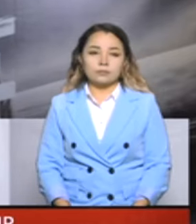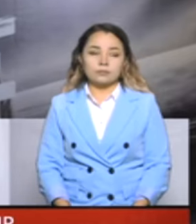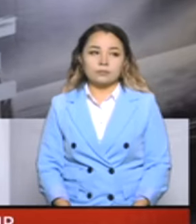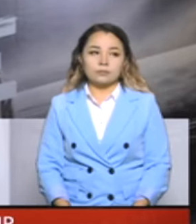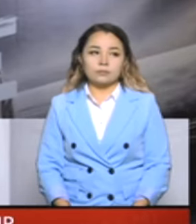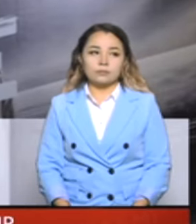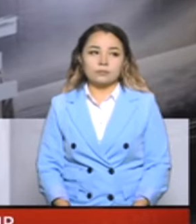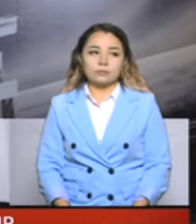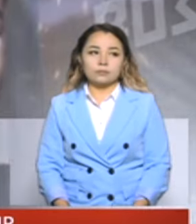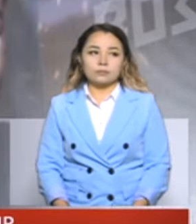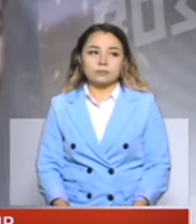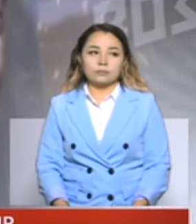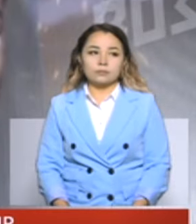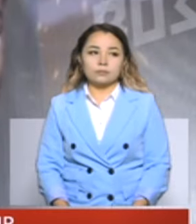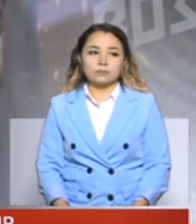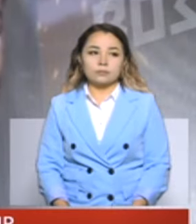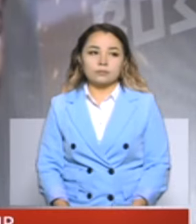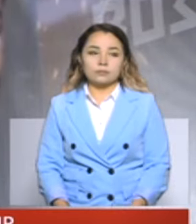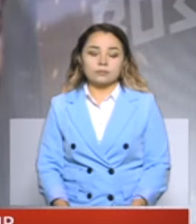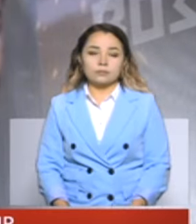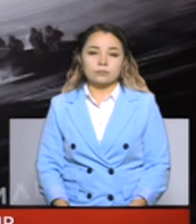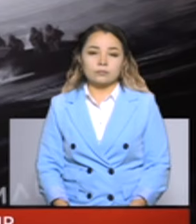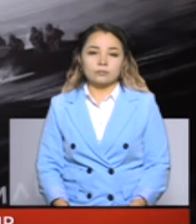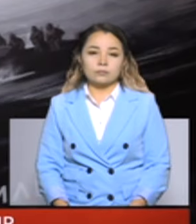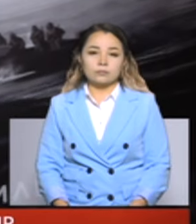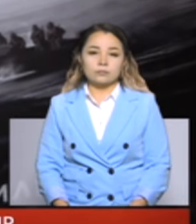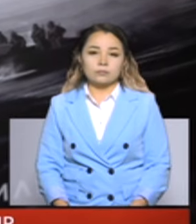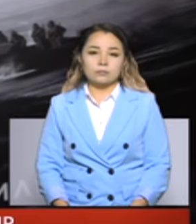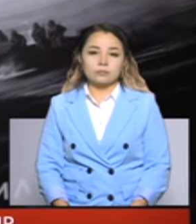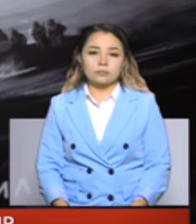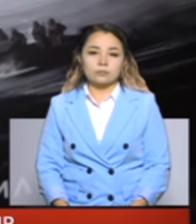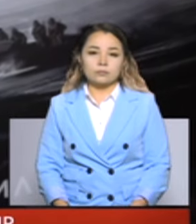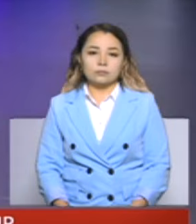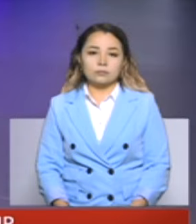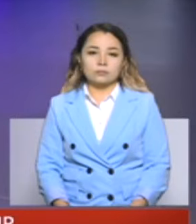Жазира Оразқызы, Ержан Жаңбырбай, Қазақстан ұлттық телеарнасы, Алматы.